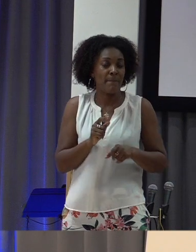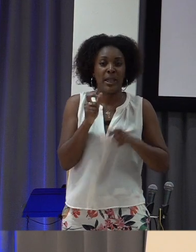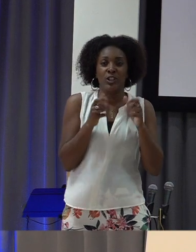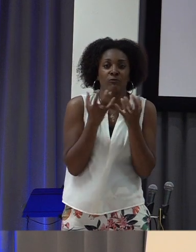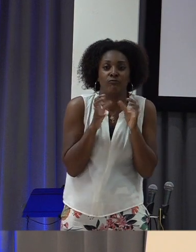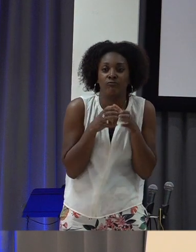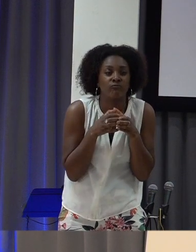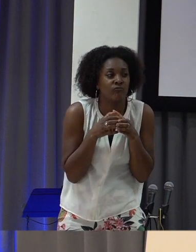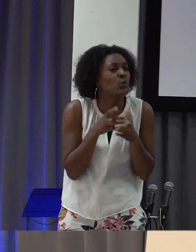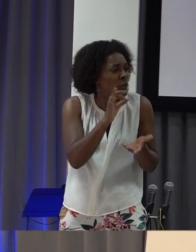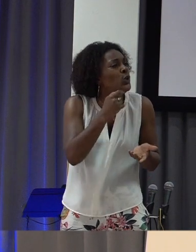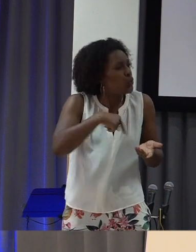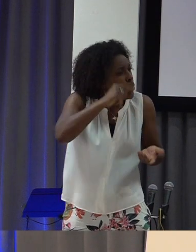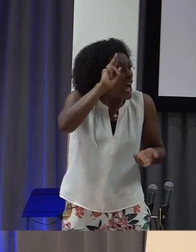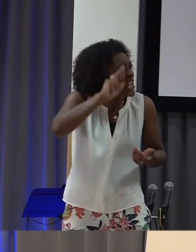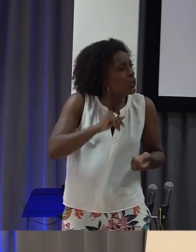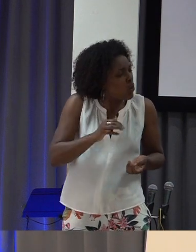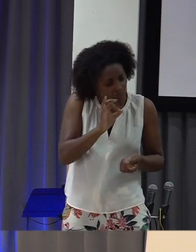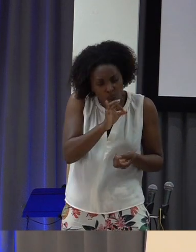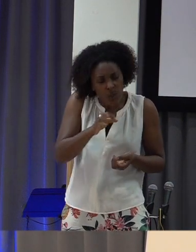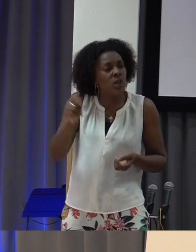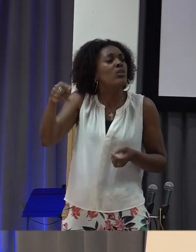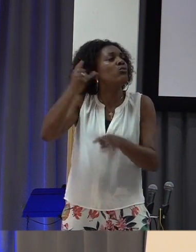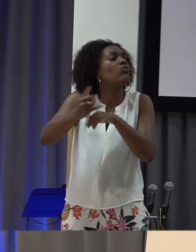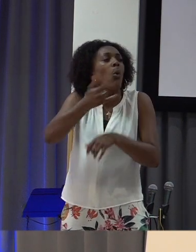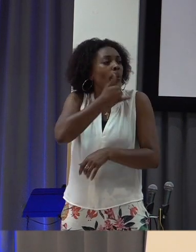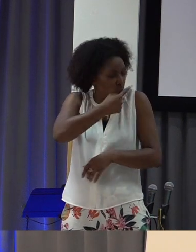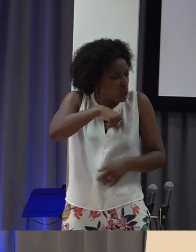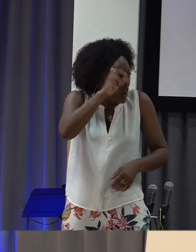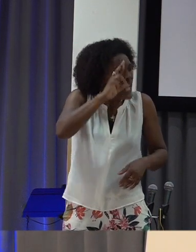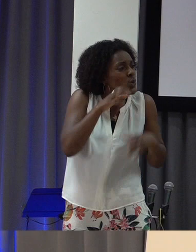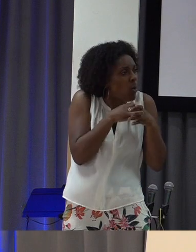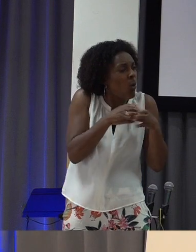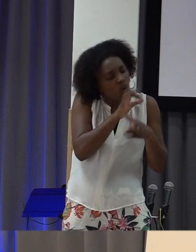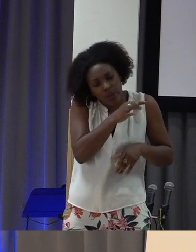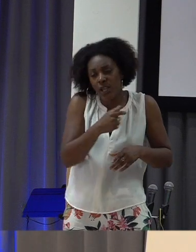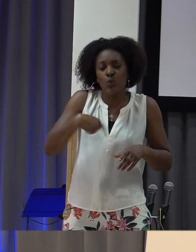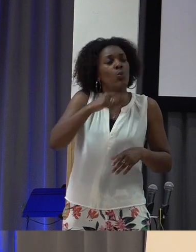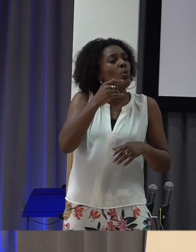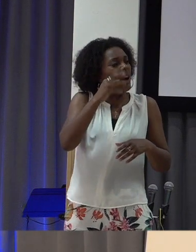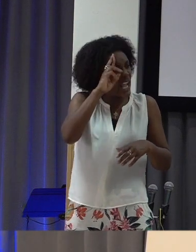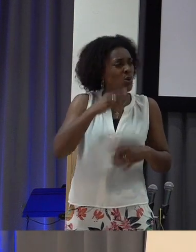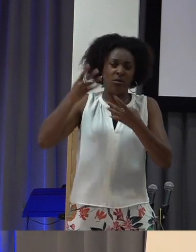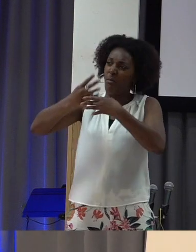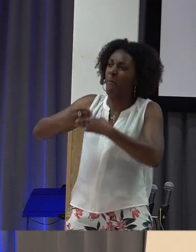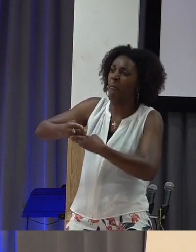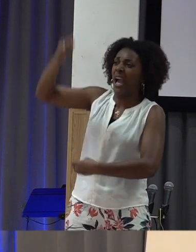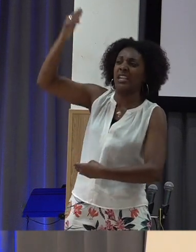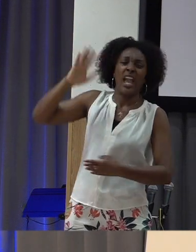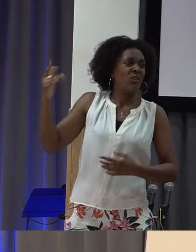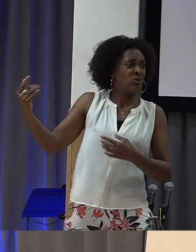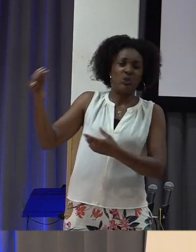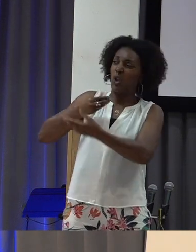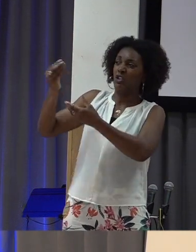religieuse ou spirituelle, en soulignant tout ce qui les distingue des autres. Ils dressent des barrières pour qu'aucune confusion ne